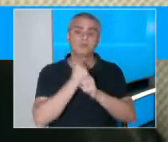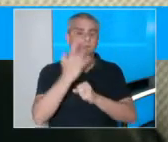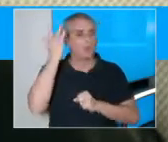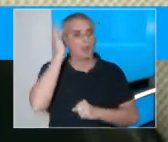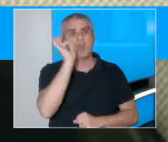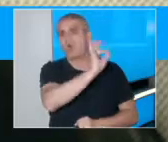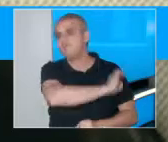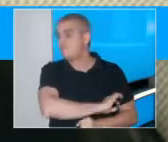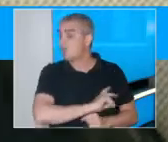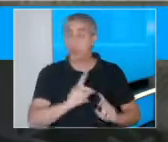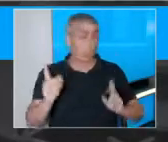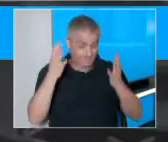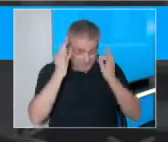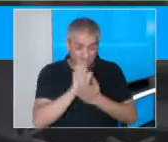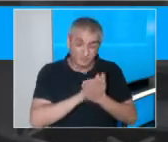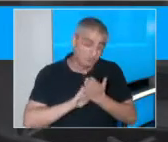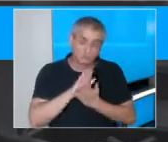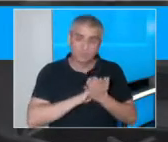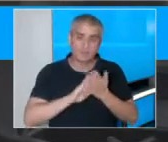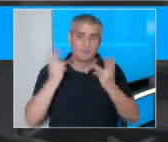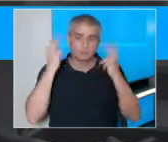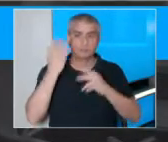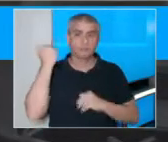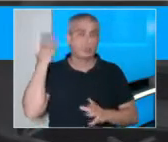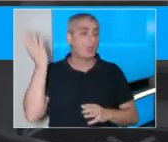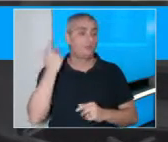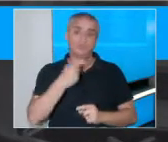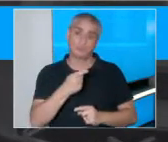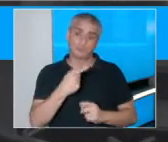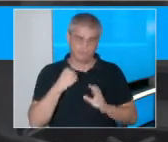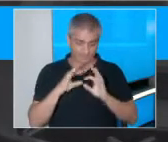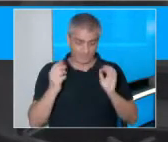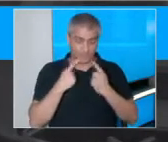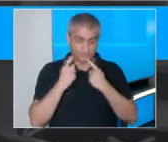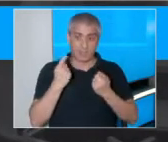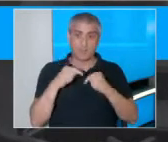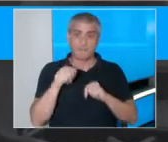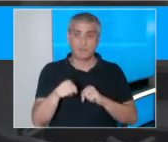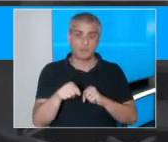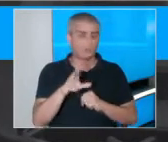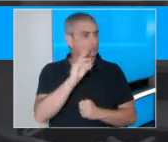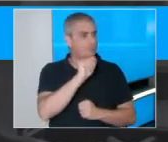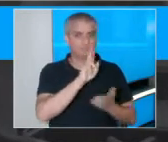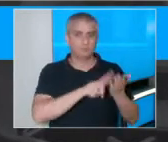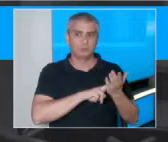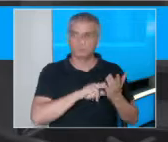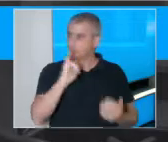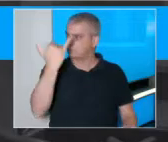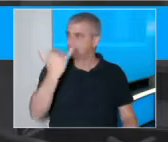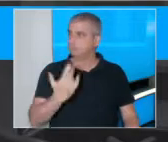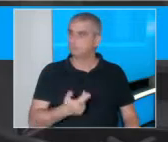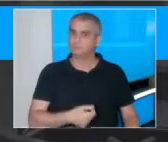מה שהם רוצים, לא מכבדים שום דבר מהמוסכמות שהיו פה שנים רבות. התחלנו בשיח על הוועדות. דודי אמסלם צודק. חד